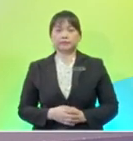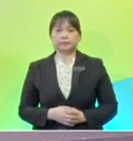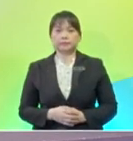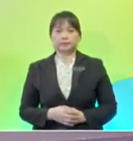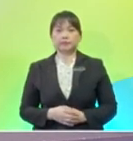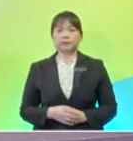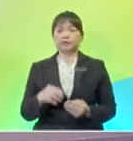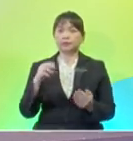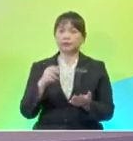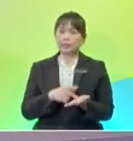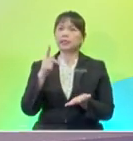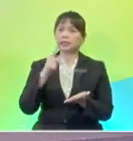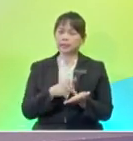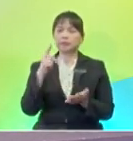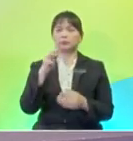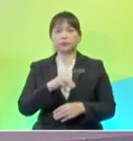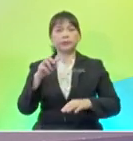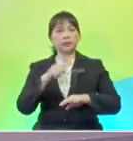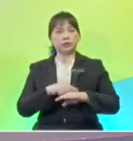rumah kan